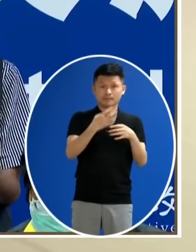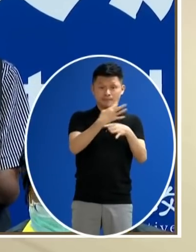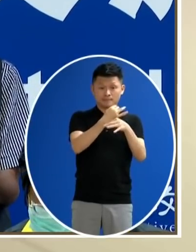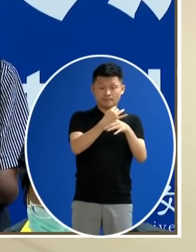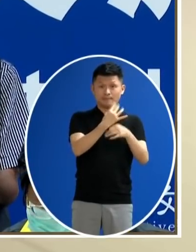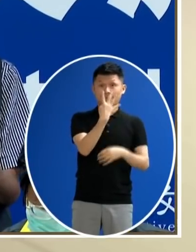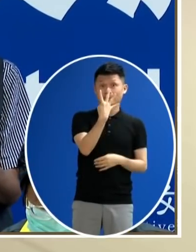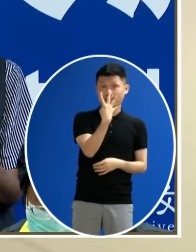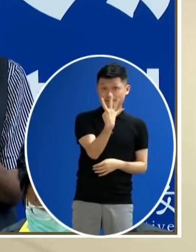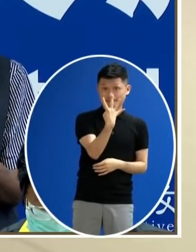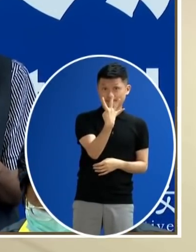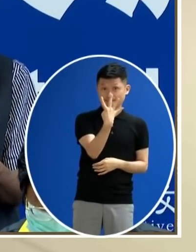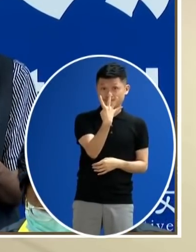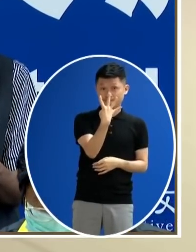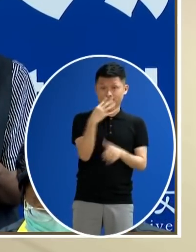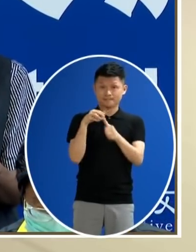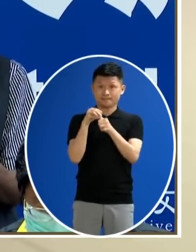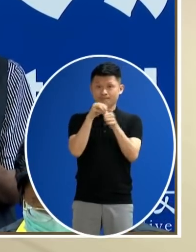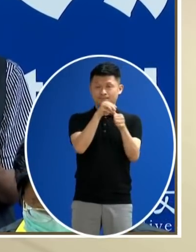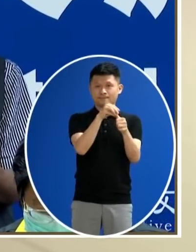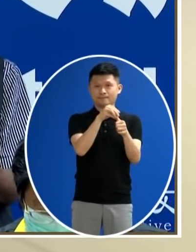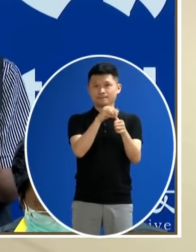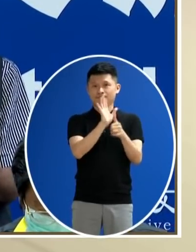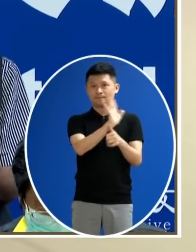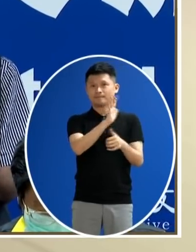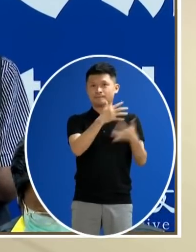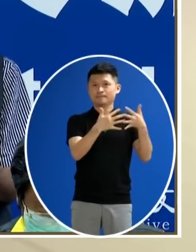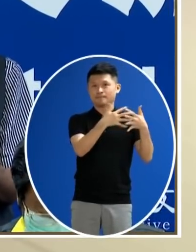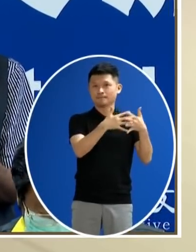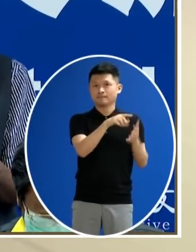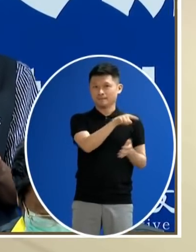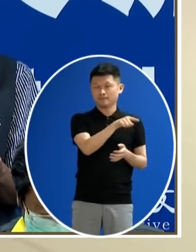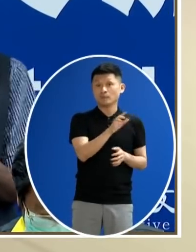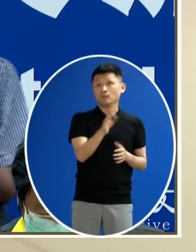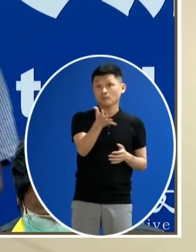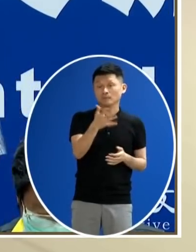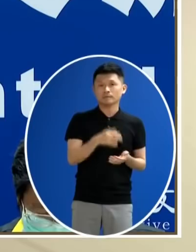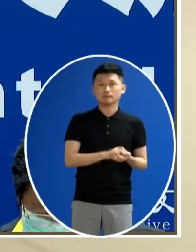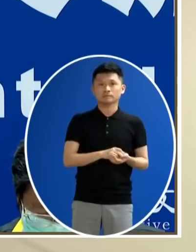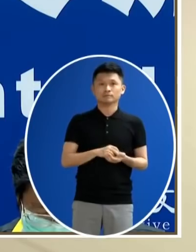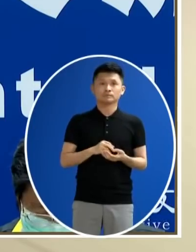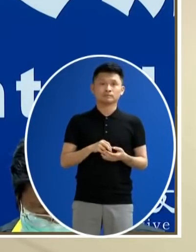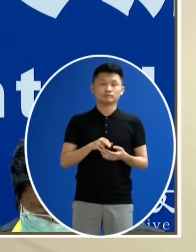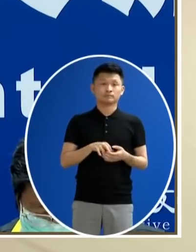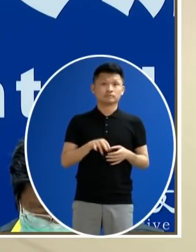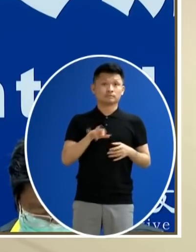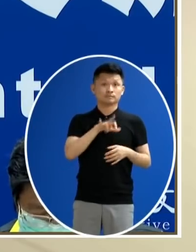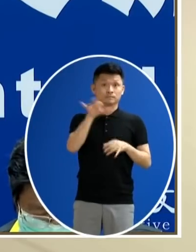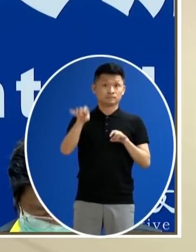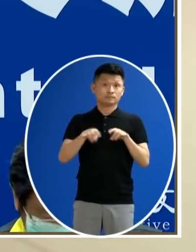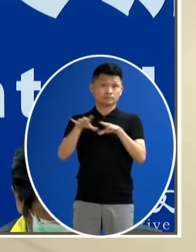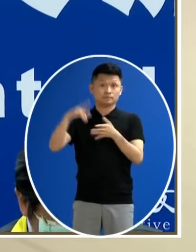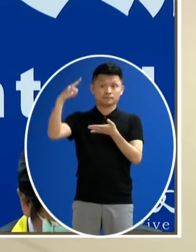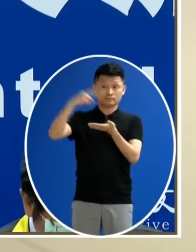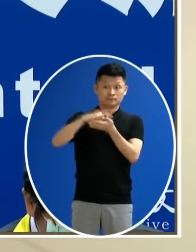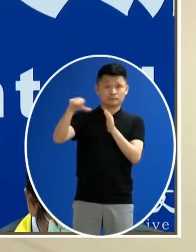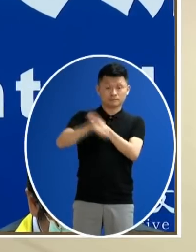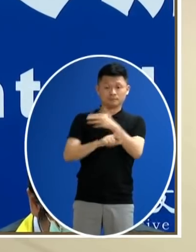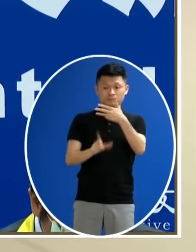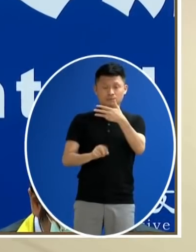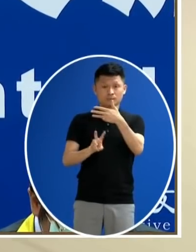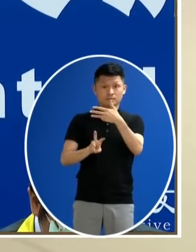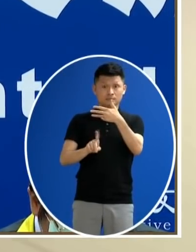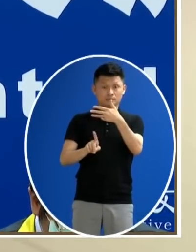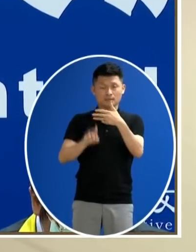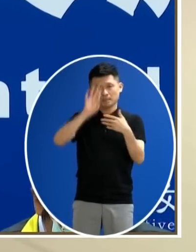这一位，他的归类在美国哦，是因为他虽然去了澳大利亚，但入境日8月31，那可以